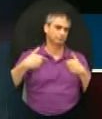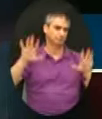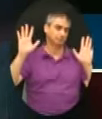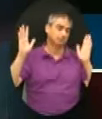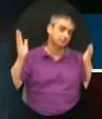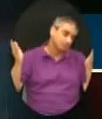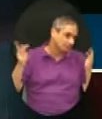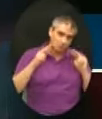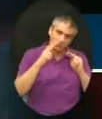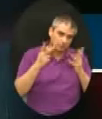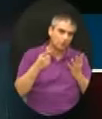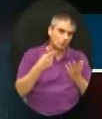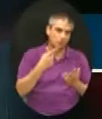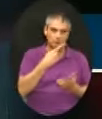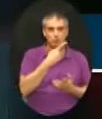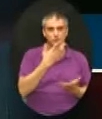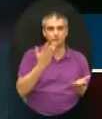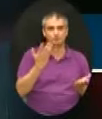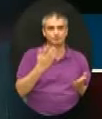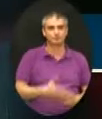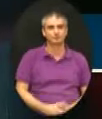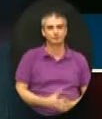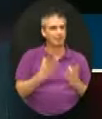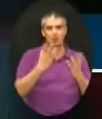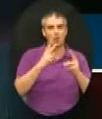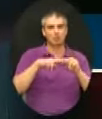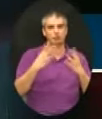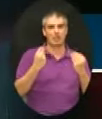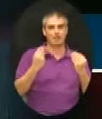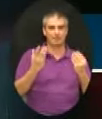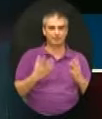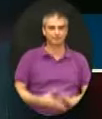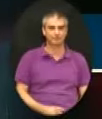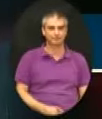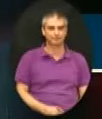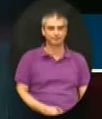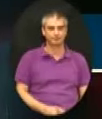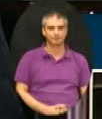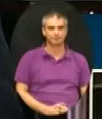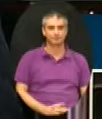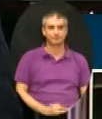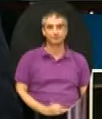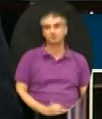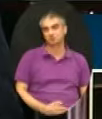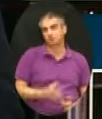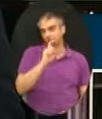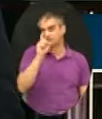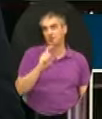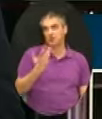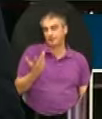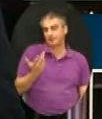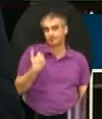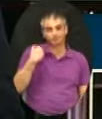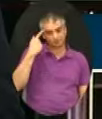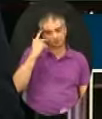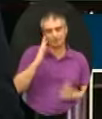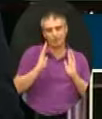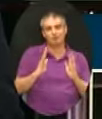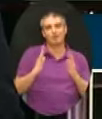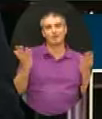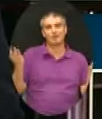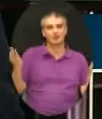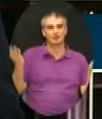יודעת אם לא יישאר מזה זכר, אבל הרבה לא יישאר מזה. יכול להיות, אני חושבת שככה זה,